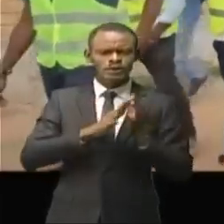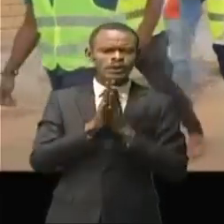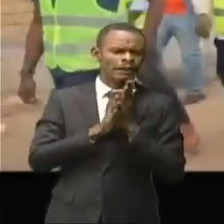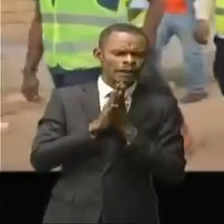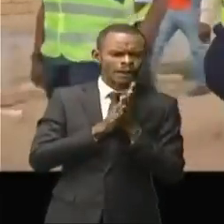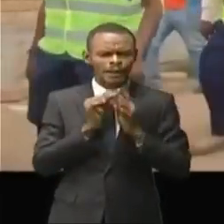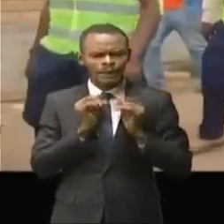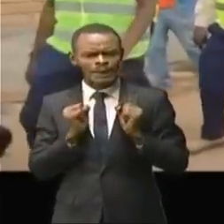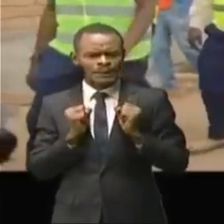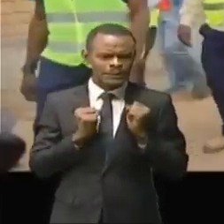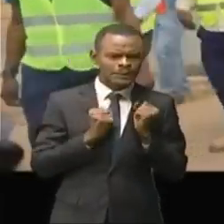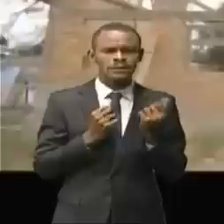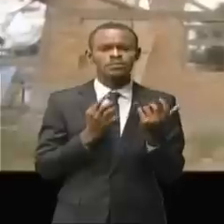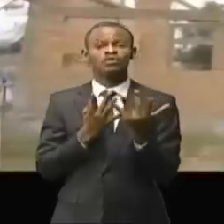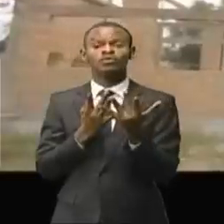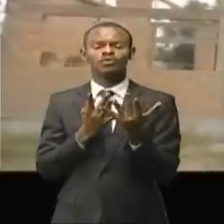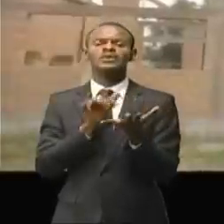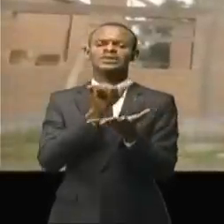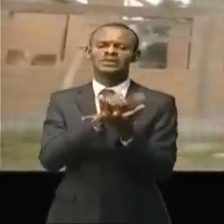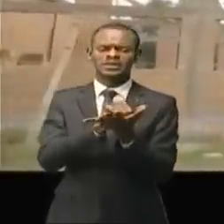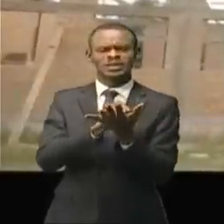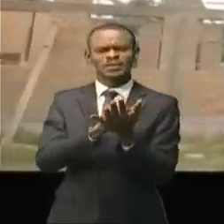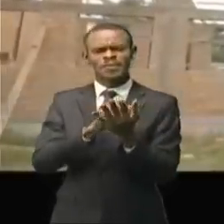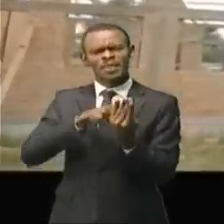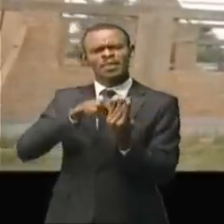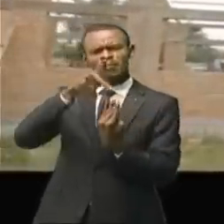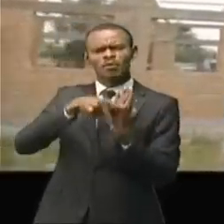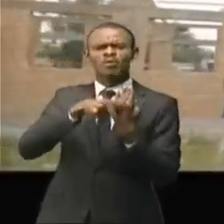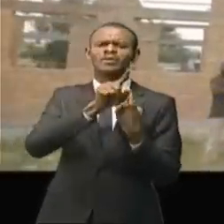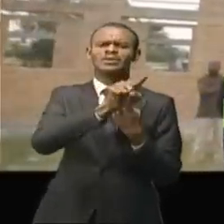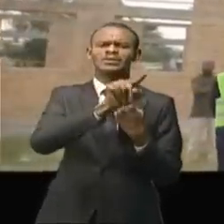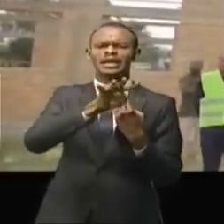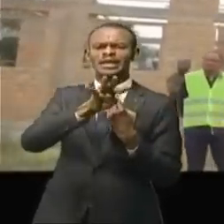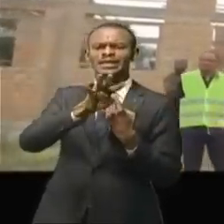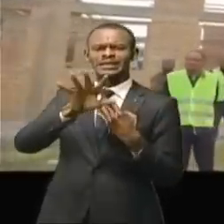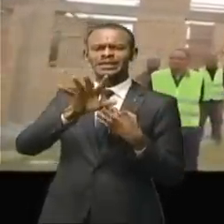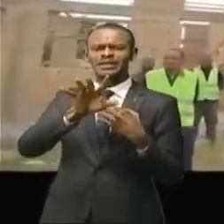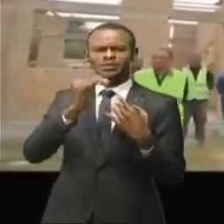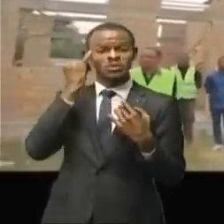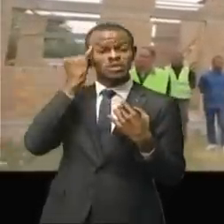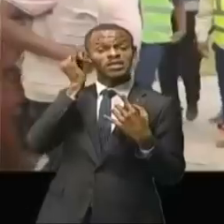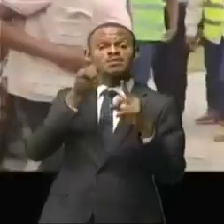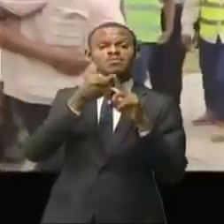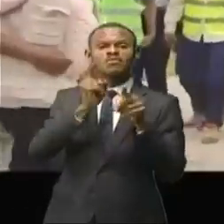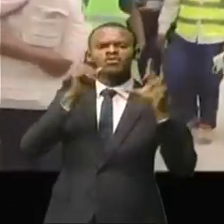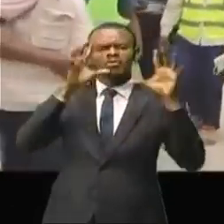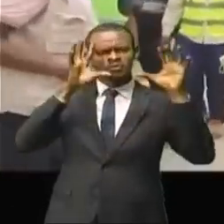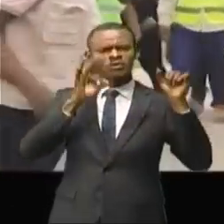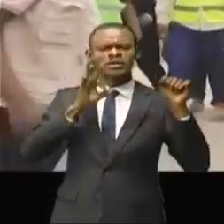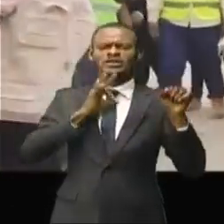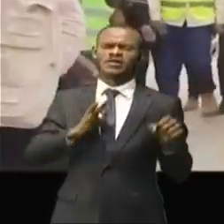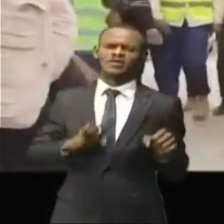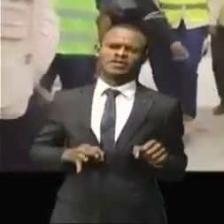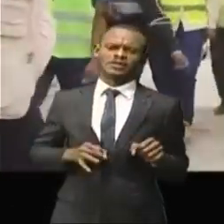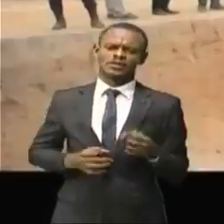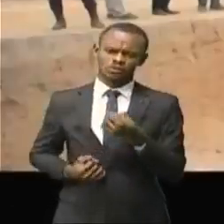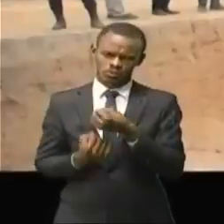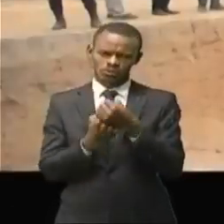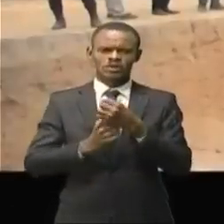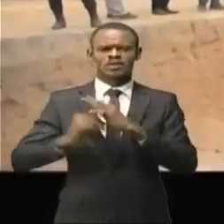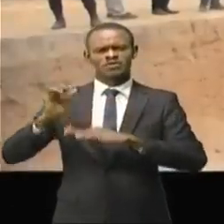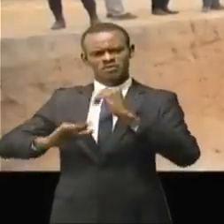local des 145 territoires voulu par le Président de la République Félix Antoine Tshisekedi qui a des effets d'entraînement